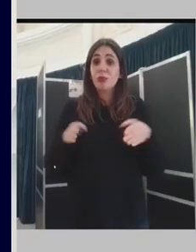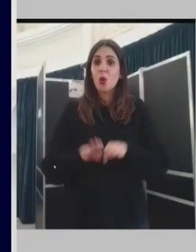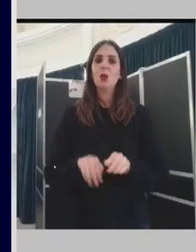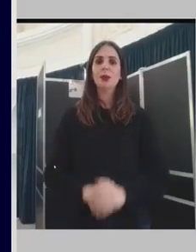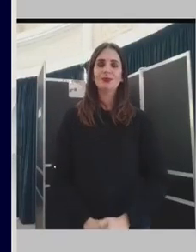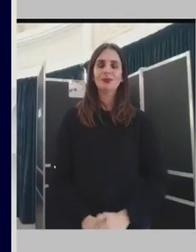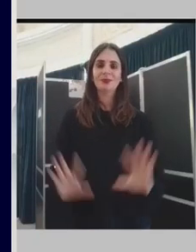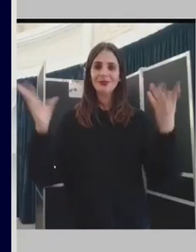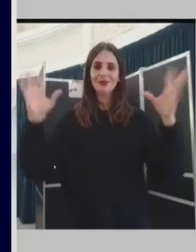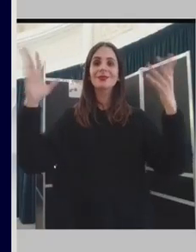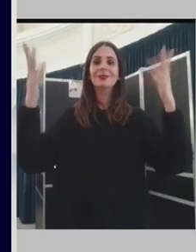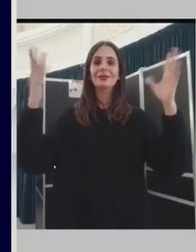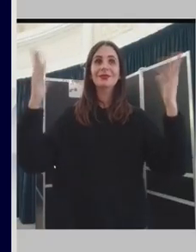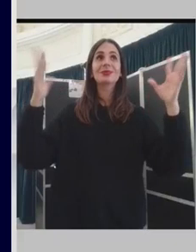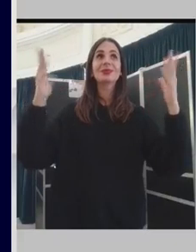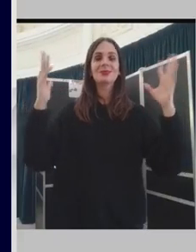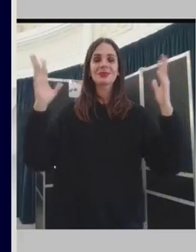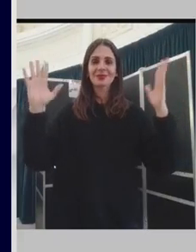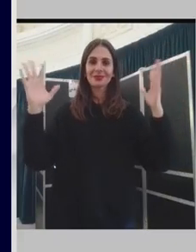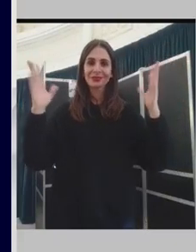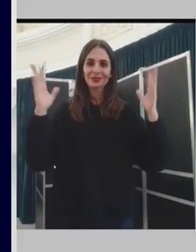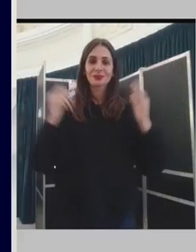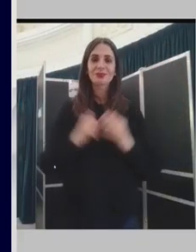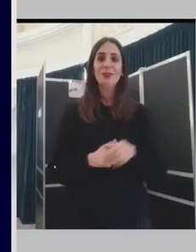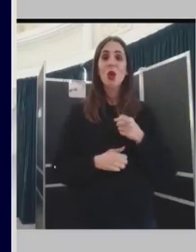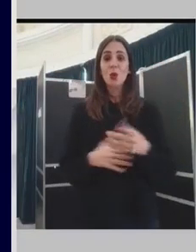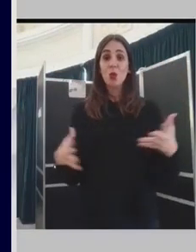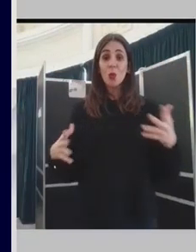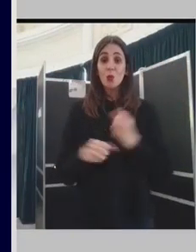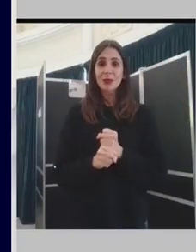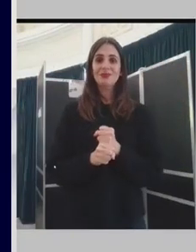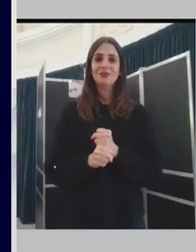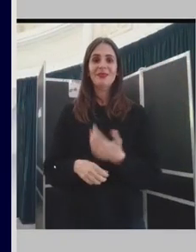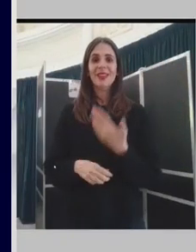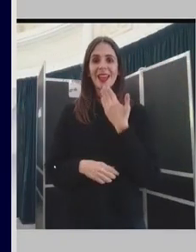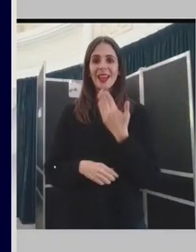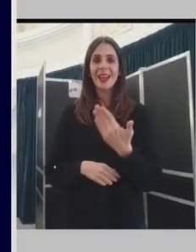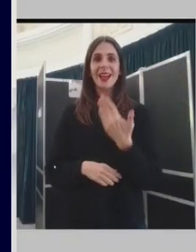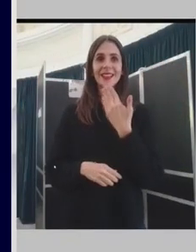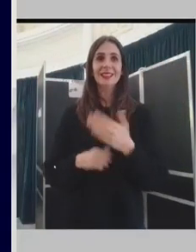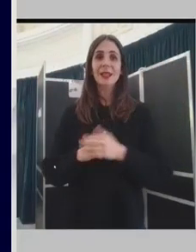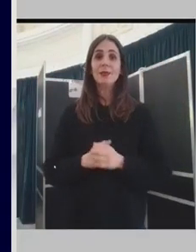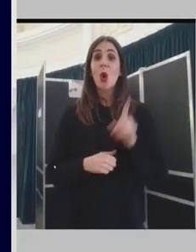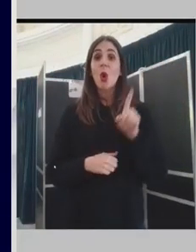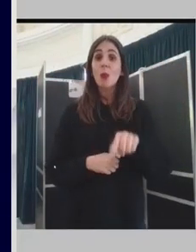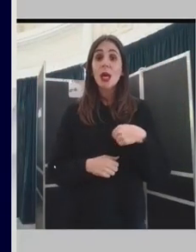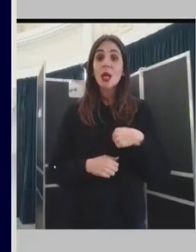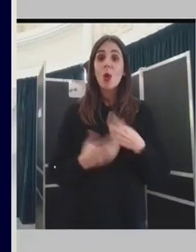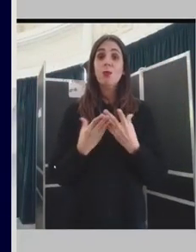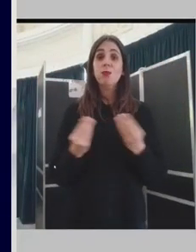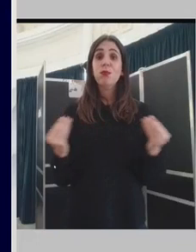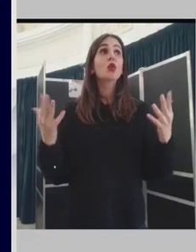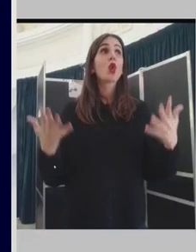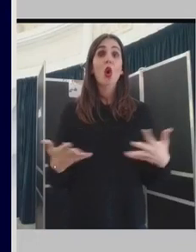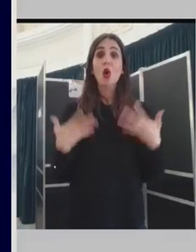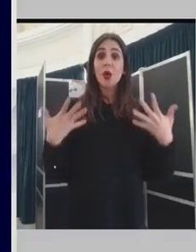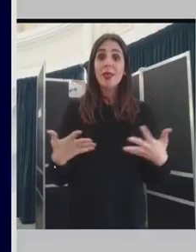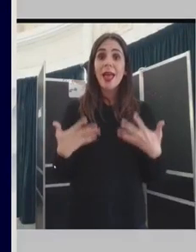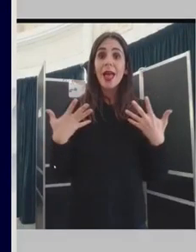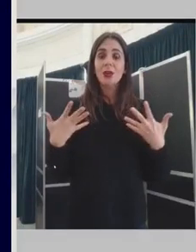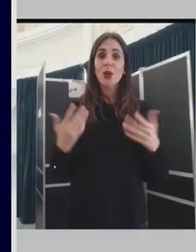Grazie. Grazie mille per la sintesi, anche per la... Sono contento che si è visto a schermo, quindi diciamo un